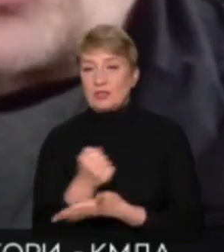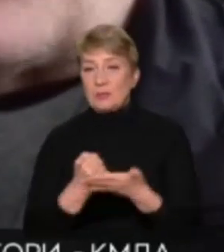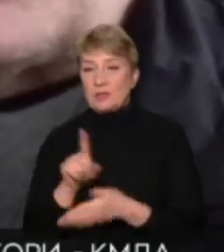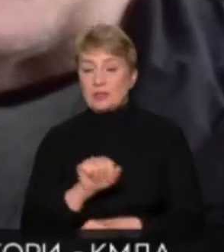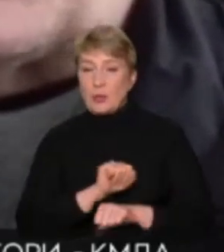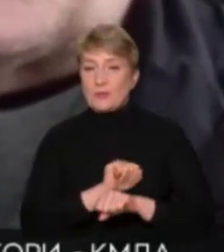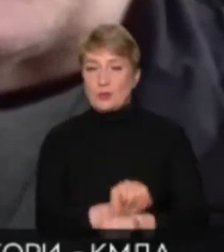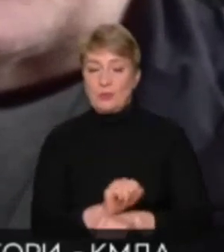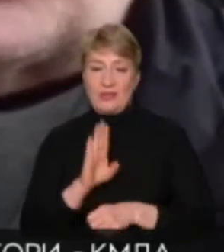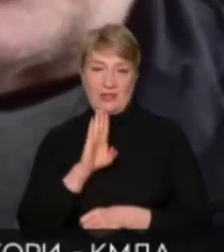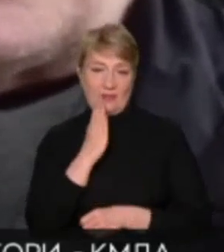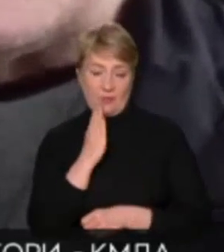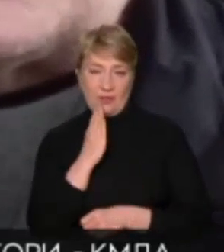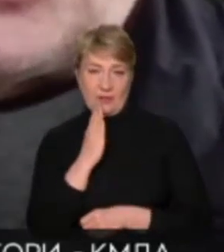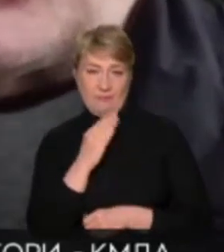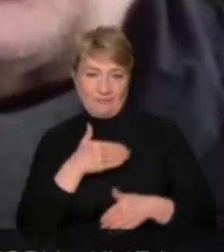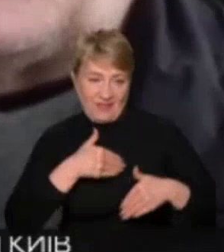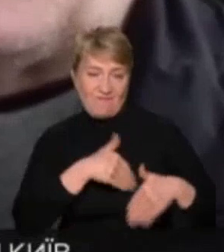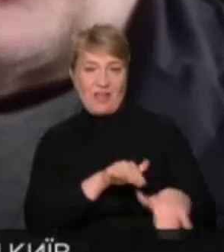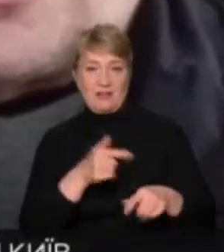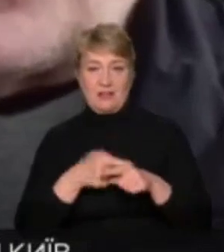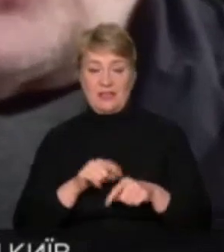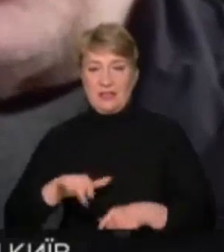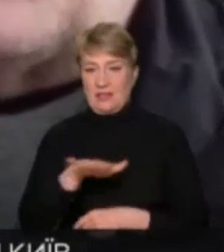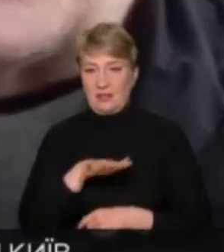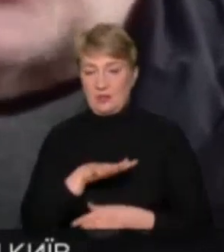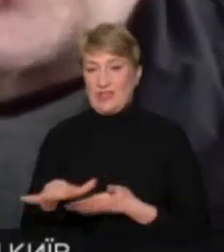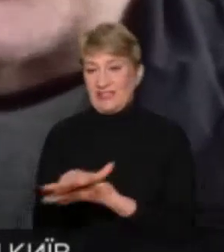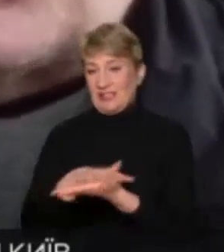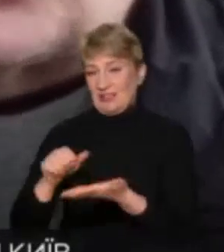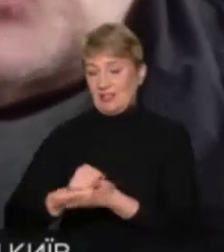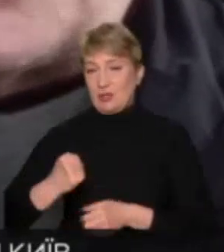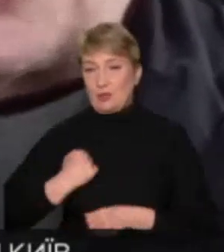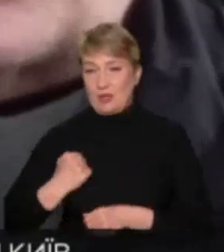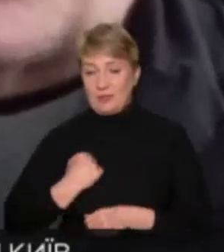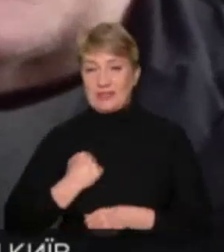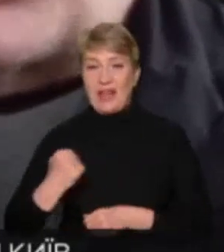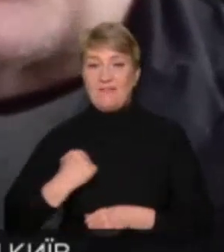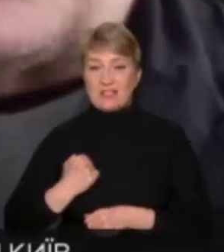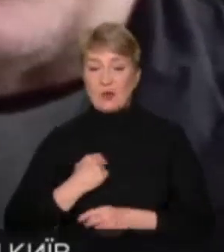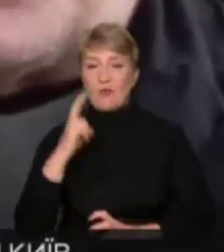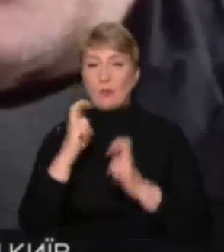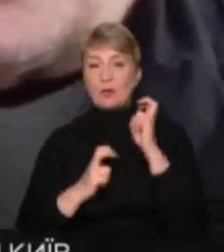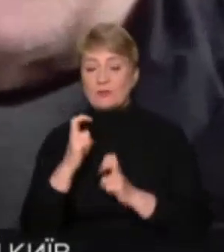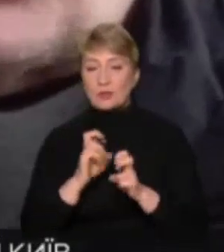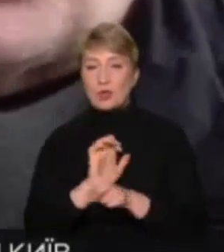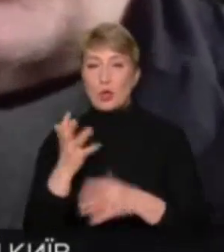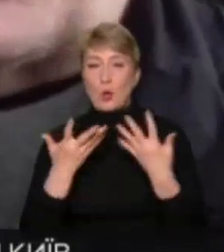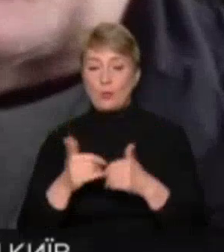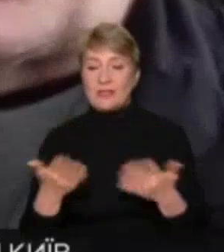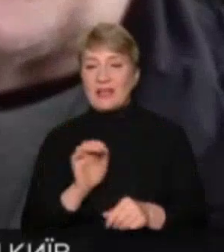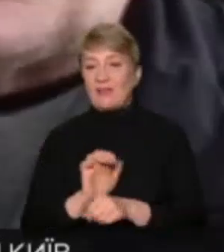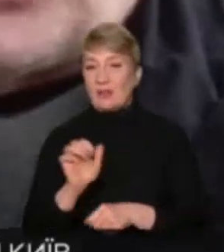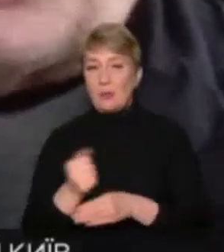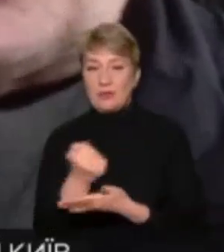зупинити ворога, вигнати його з нашої території, знищити його армію і його військово-промисловий комплекс, який виробляє зброю, з якою атакує